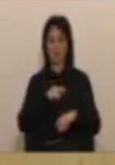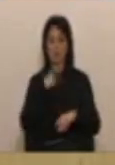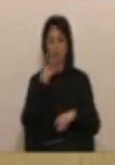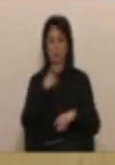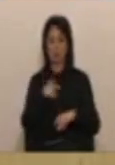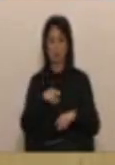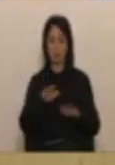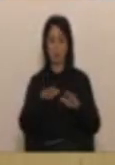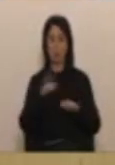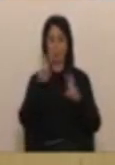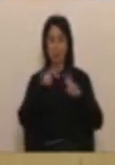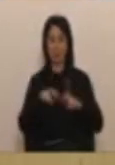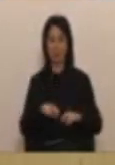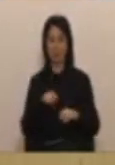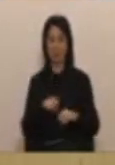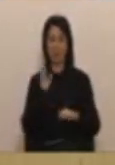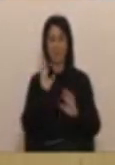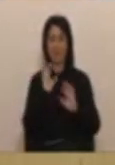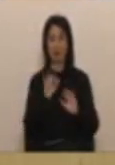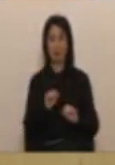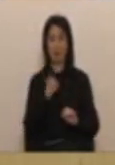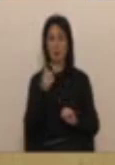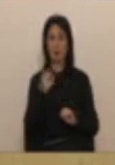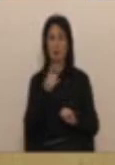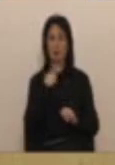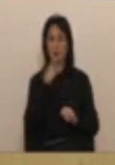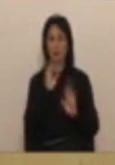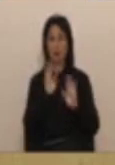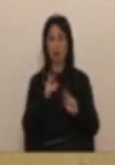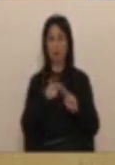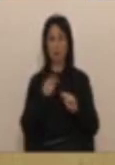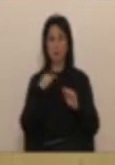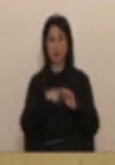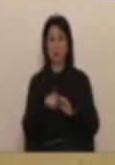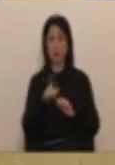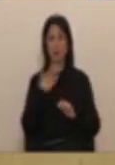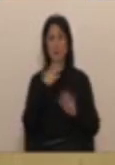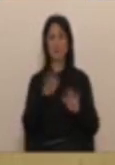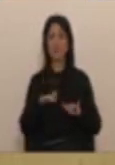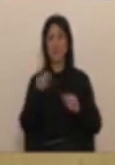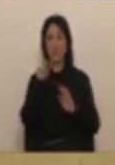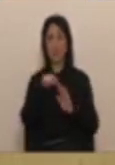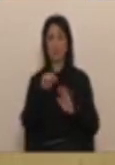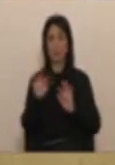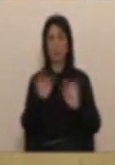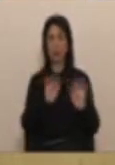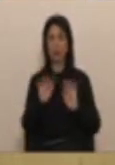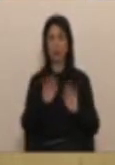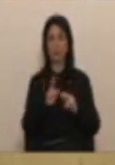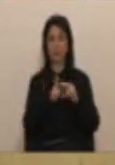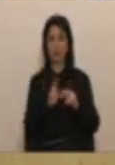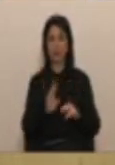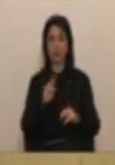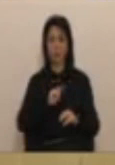ამ პოზიციას განვიხილავდით და მხარს დაუჭერით. Კიდევ ერთხელ ვთქვი, მხოლოდ იმის გამო, რომ საკრებულოებში პროცესში არ